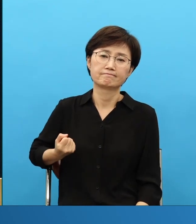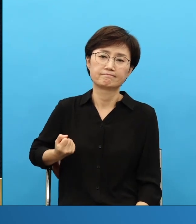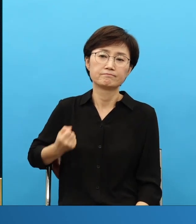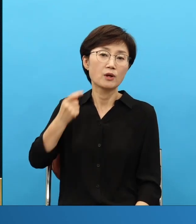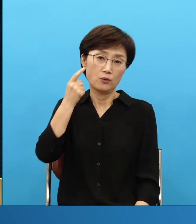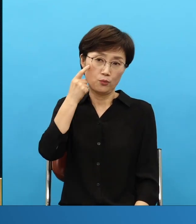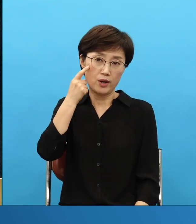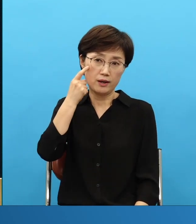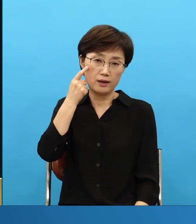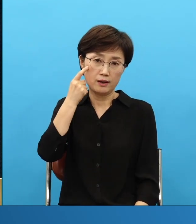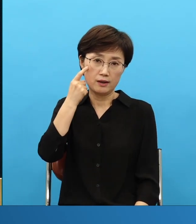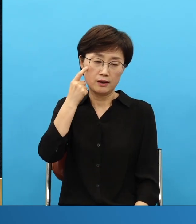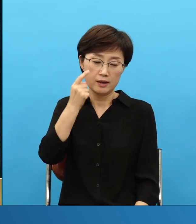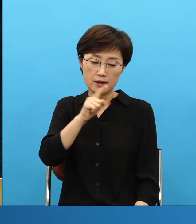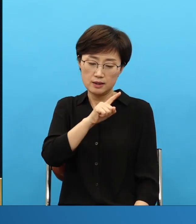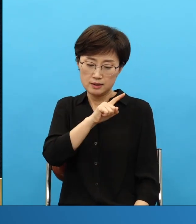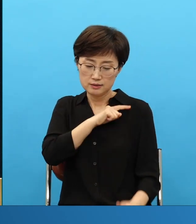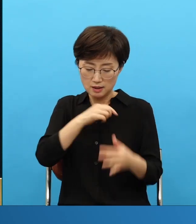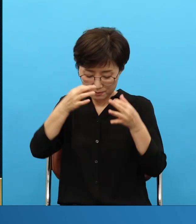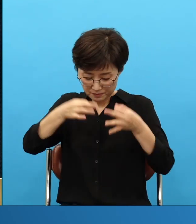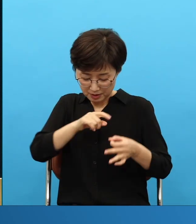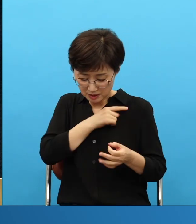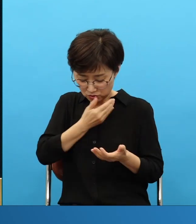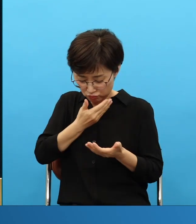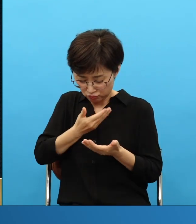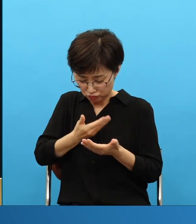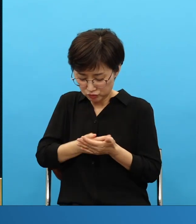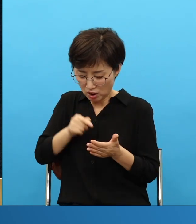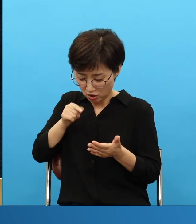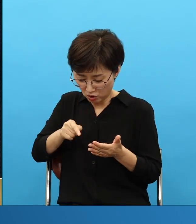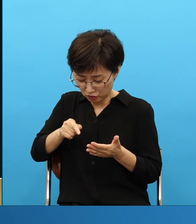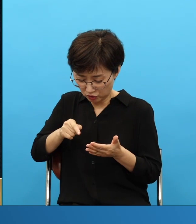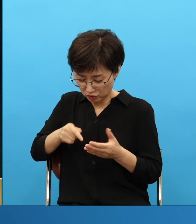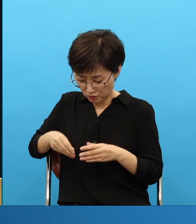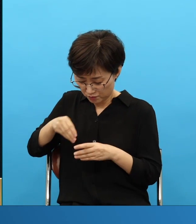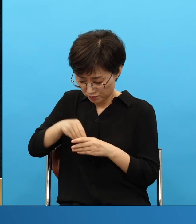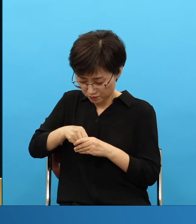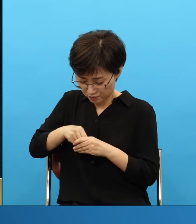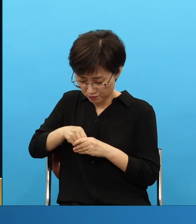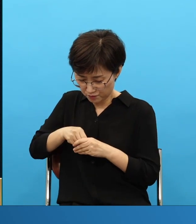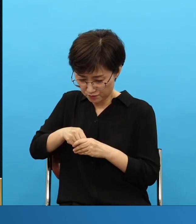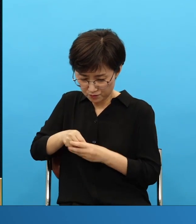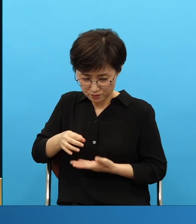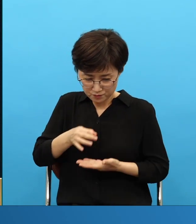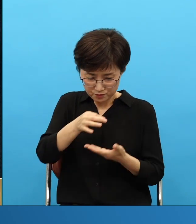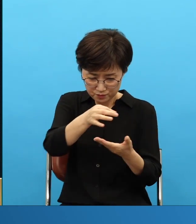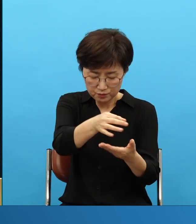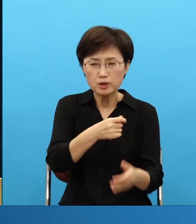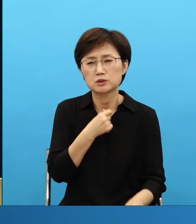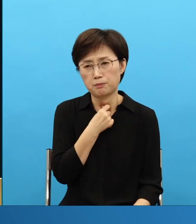제일 소중한 걸 드려야 되니까. Why? Because I need to give to God what is most precious to me. 그렇죠. Isn't that so?